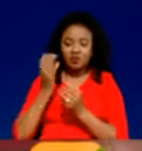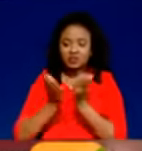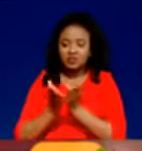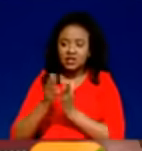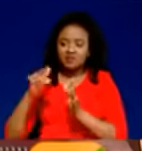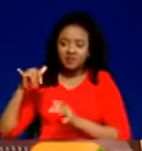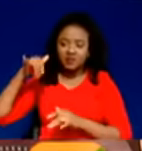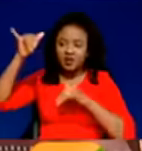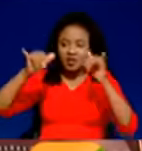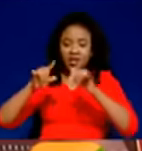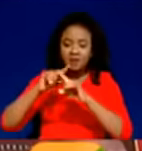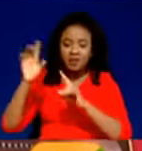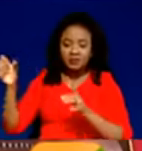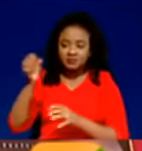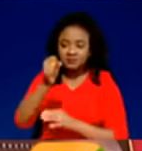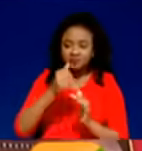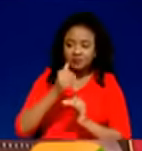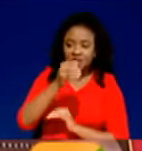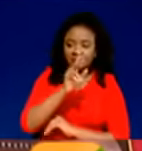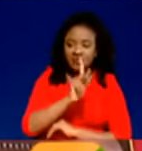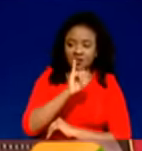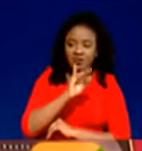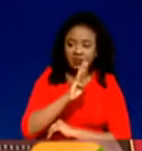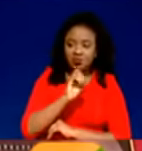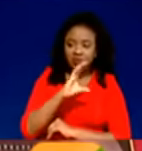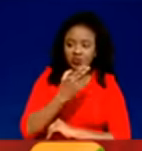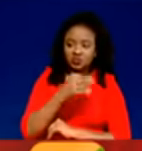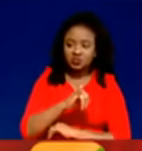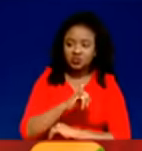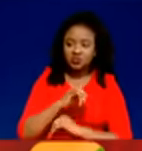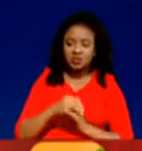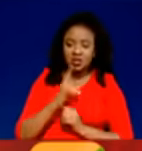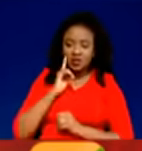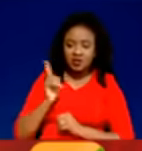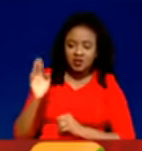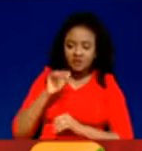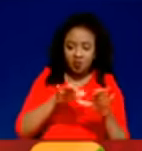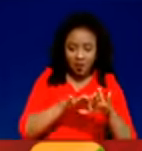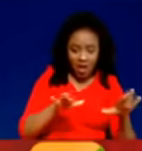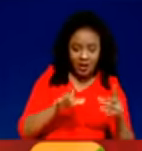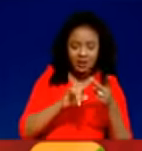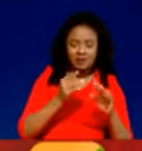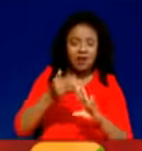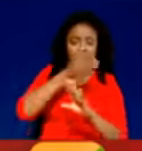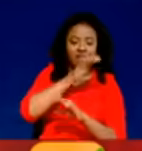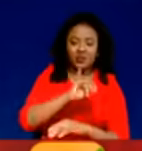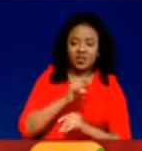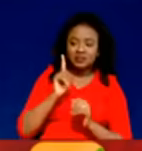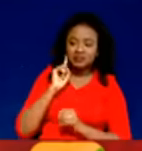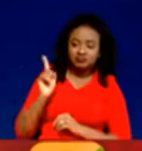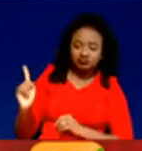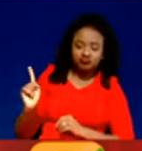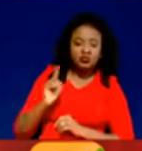aliteuliwa baada ya Jenerali Kibochi aliyetoka jeshi la nchi kavu. Kabla yake ilikuwa Jenerali